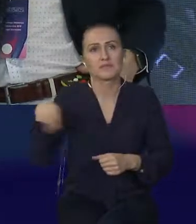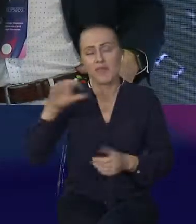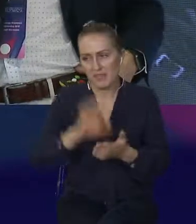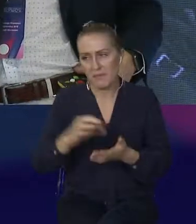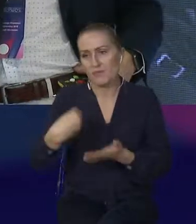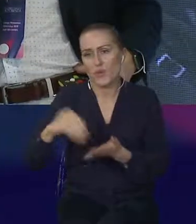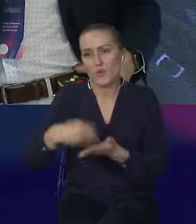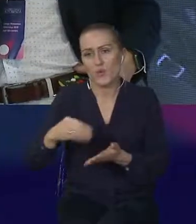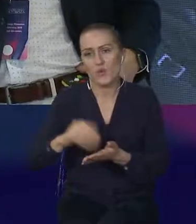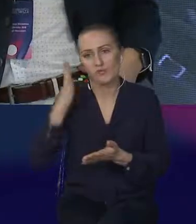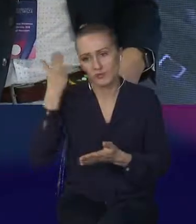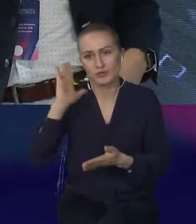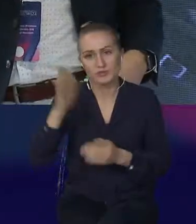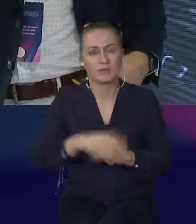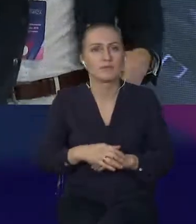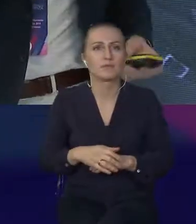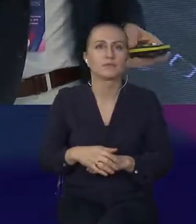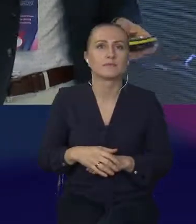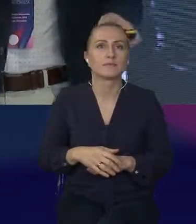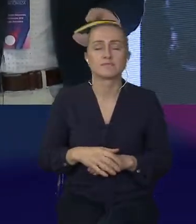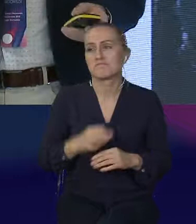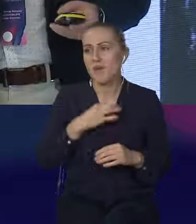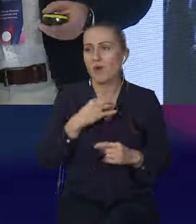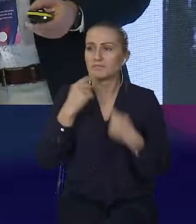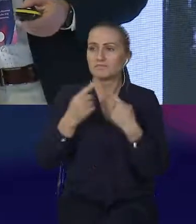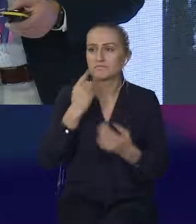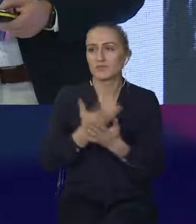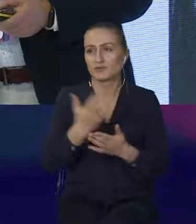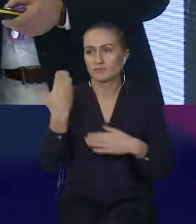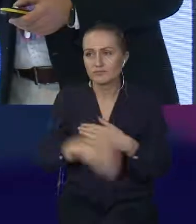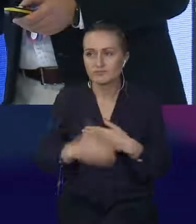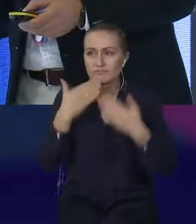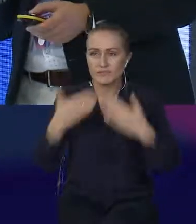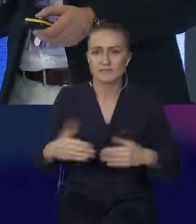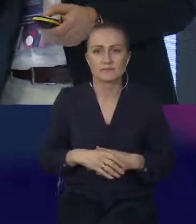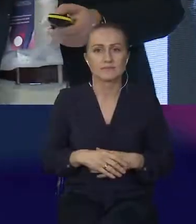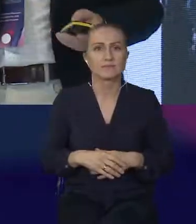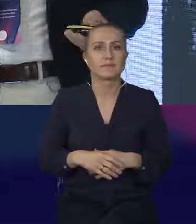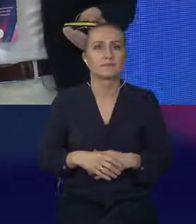swoich nabywców też w przyszłości. Z mojej strony to wszystko. Dziękuję.